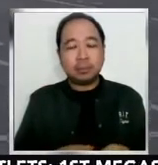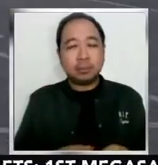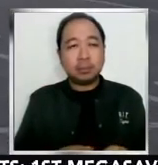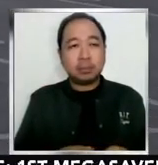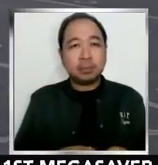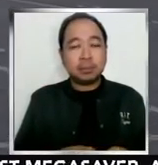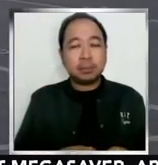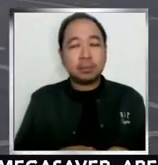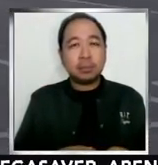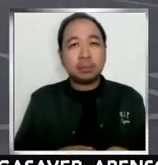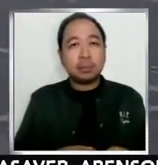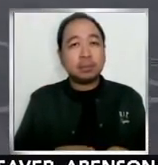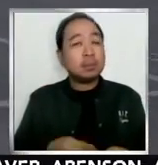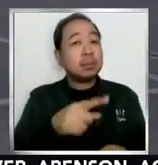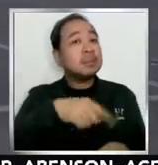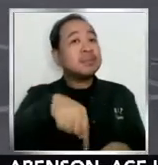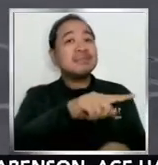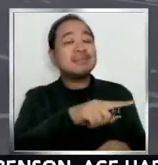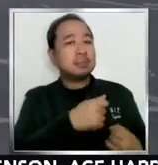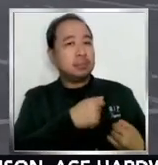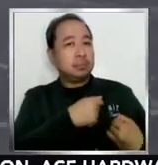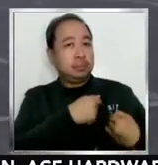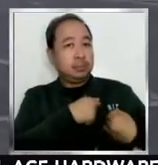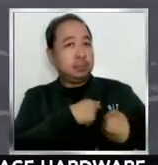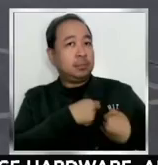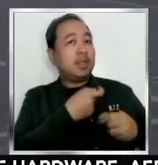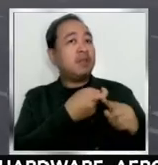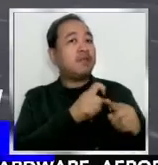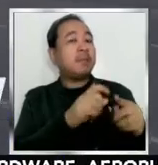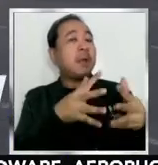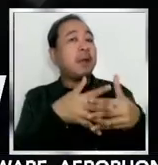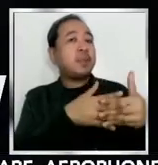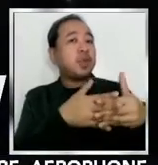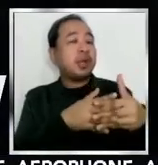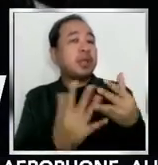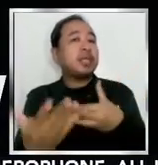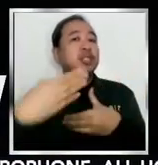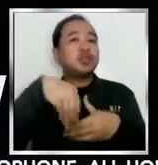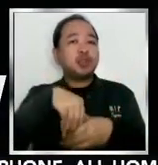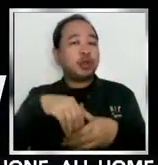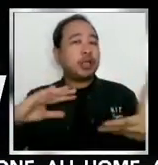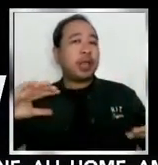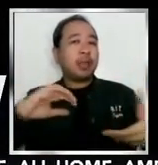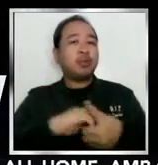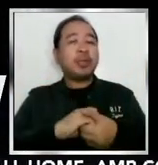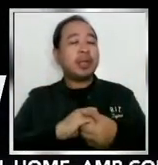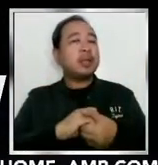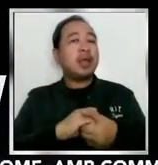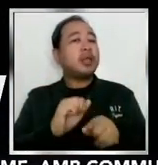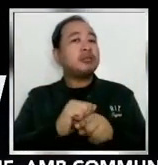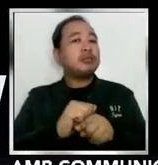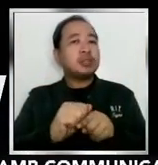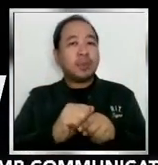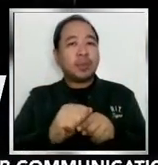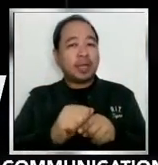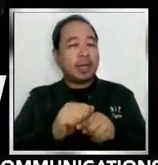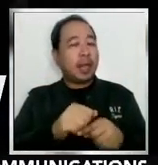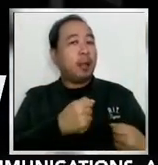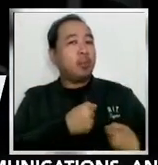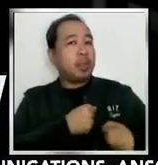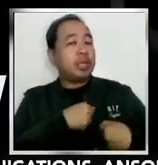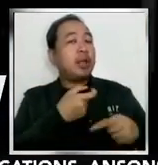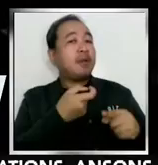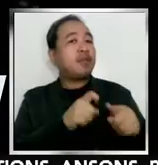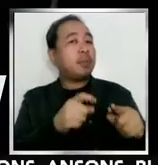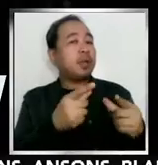Sila ang mga sundalong Amerikano na lumahok sa joint military exercises sa bahagi ng Okinawa, Japan. Sakay sila